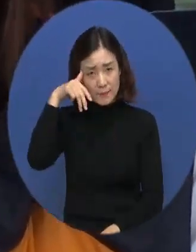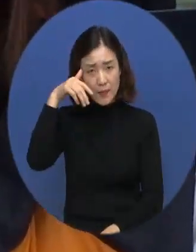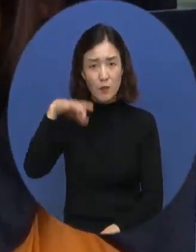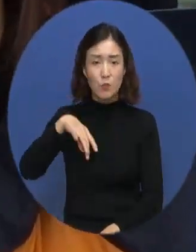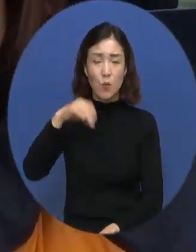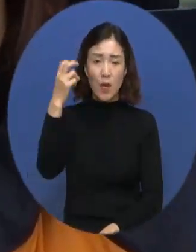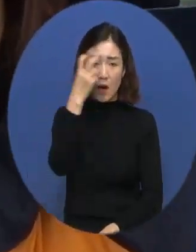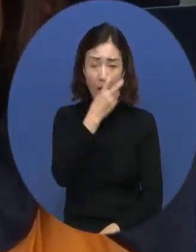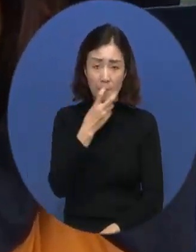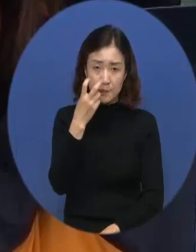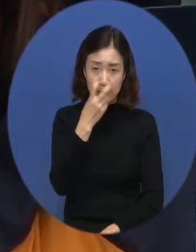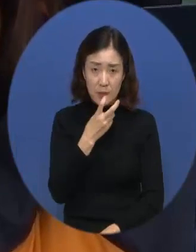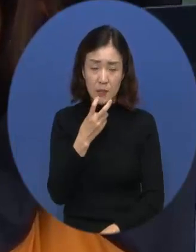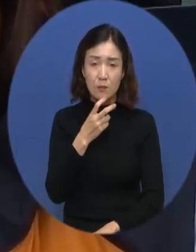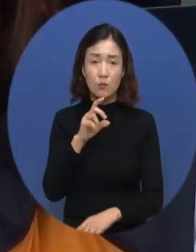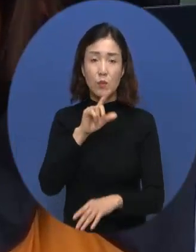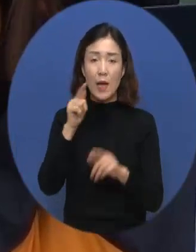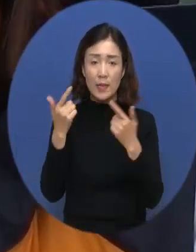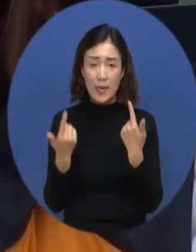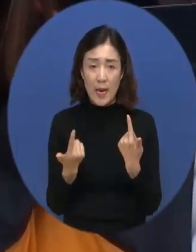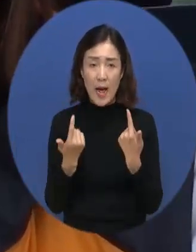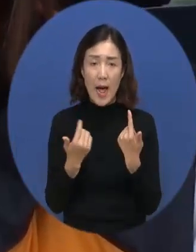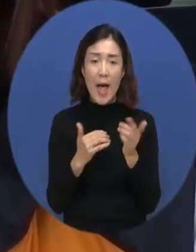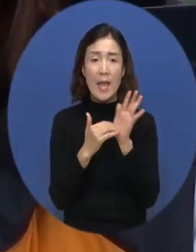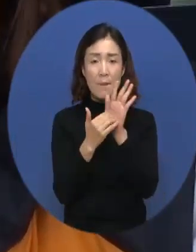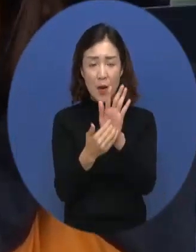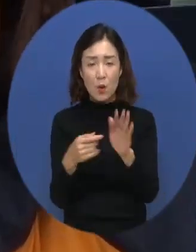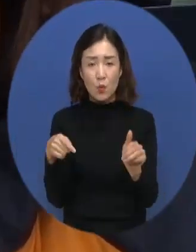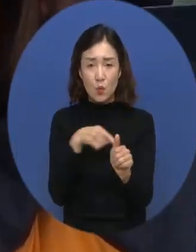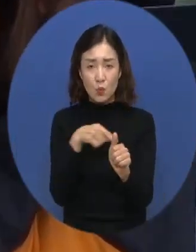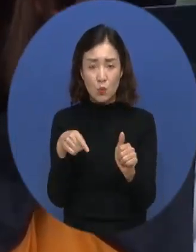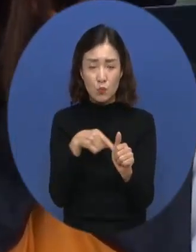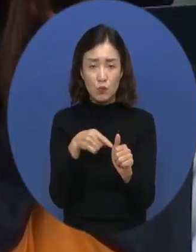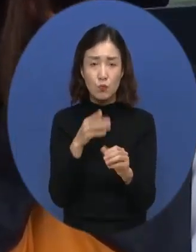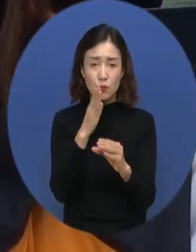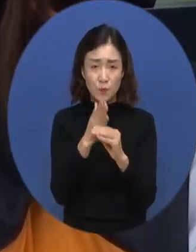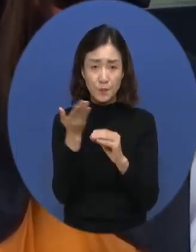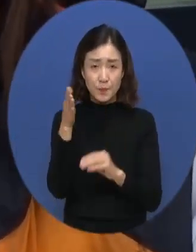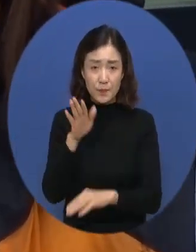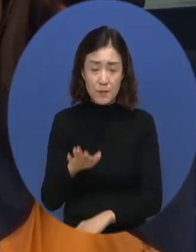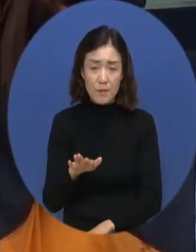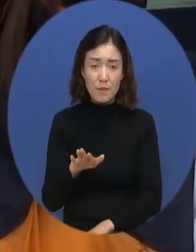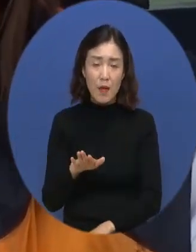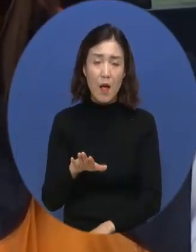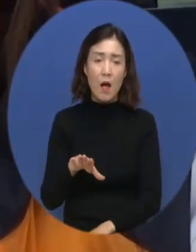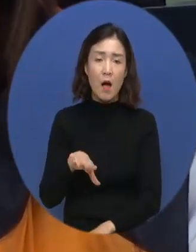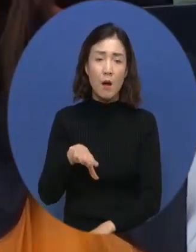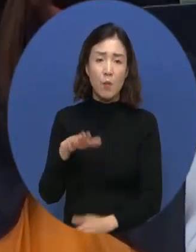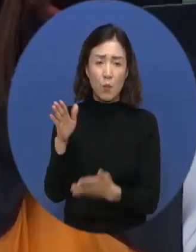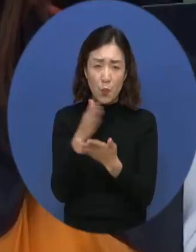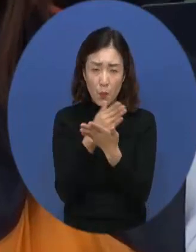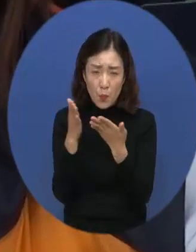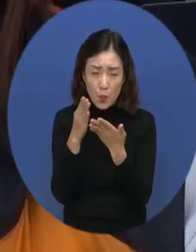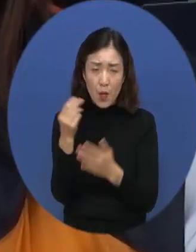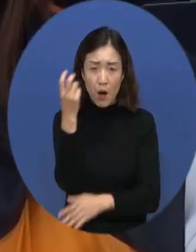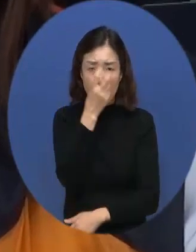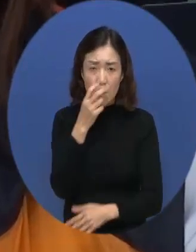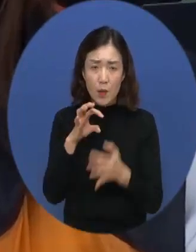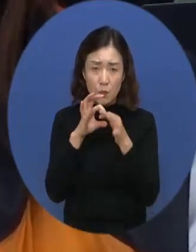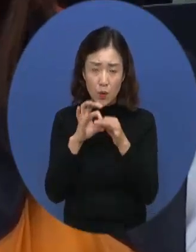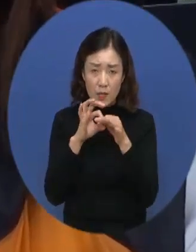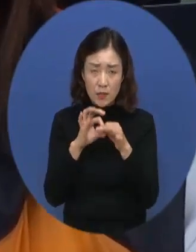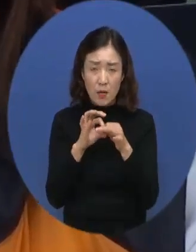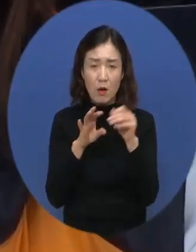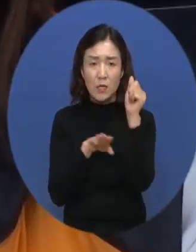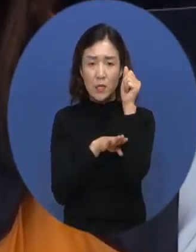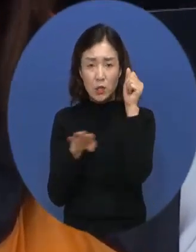이제 경우당으로 해서 예방 교육도 나가고 있는데 저희가 이 선별 검사를 통해서 어르신들 이제 기준에 따라서